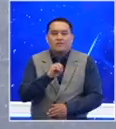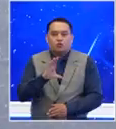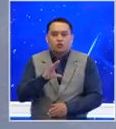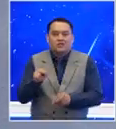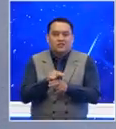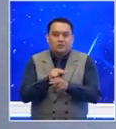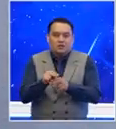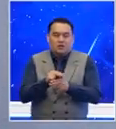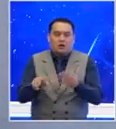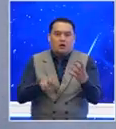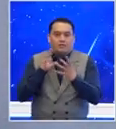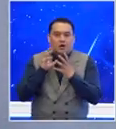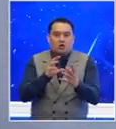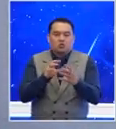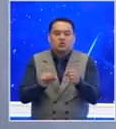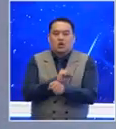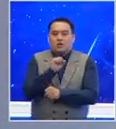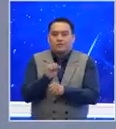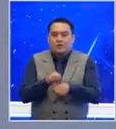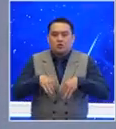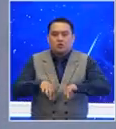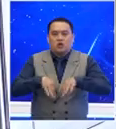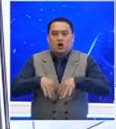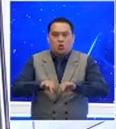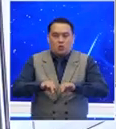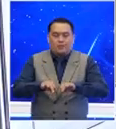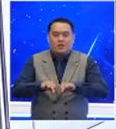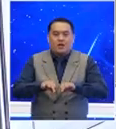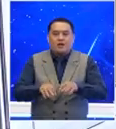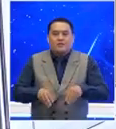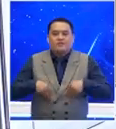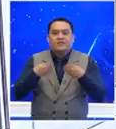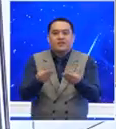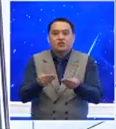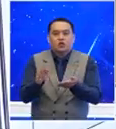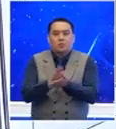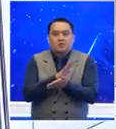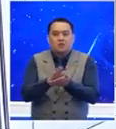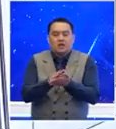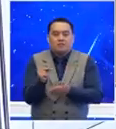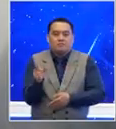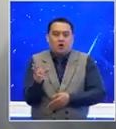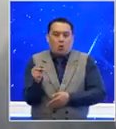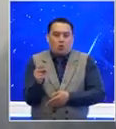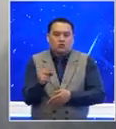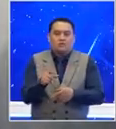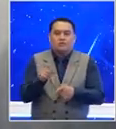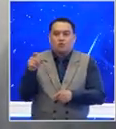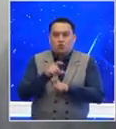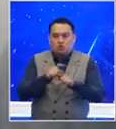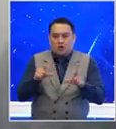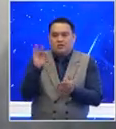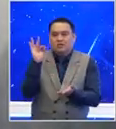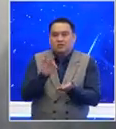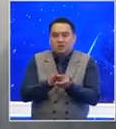на работу городского отдела пассажирского транспорта и автомобильных дорог. Выдача проездных билетов производится сразу при входе в учреждение. В